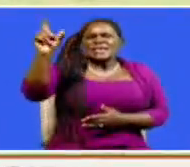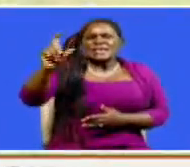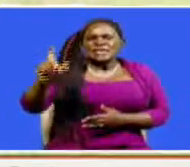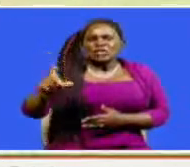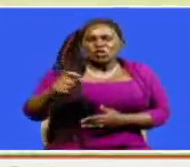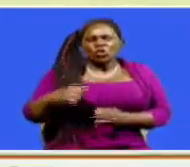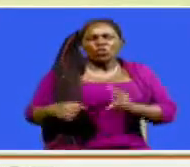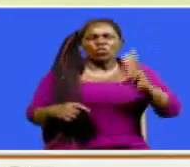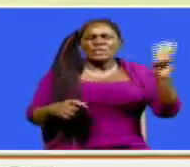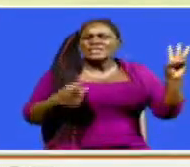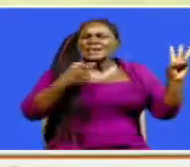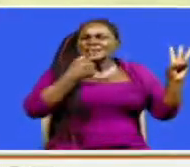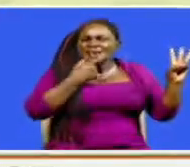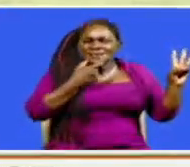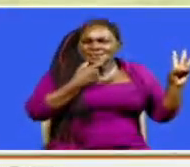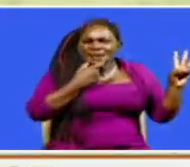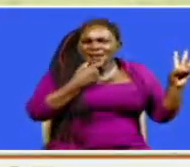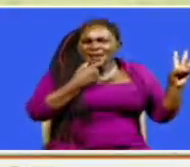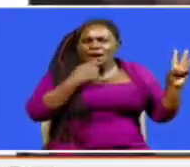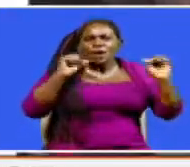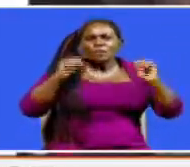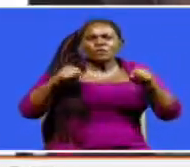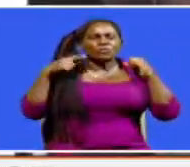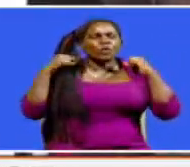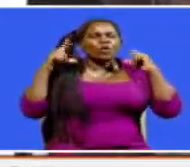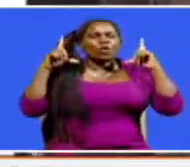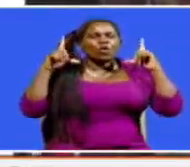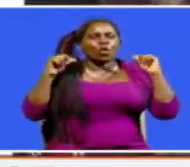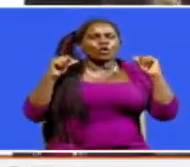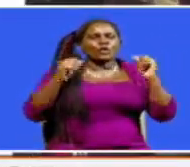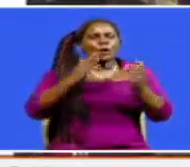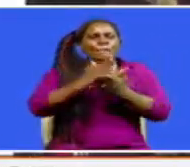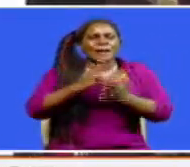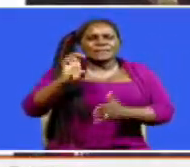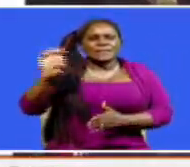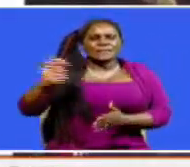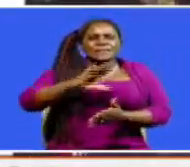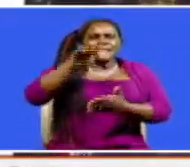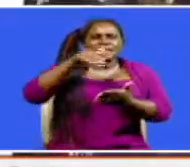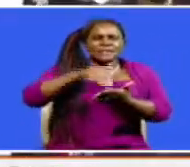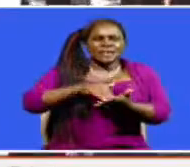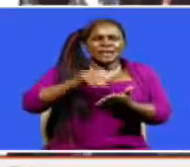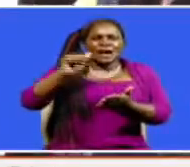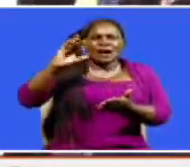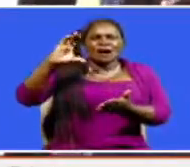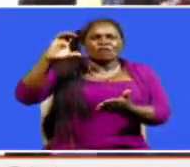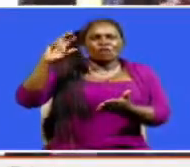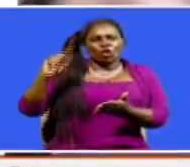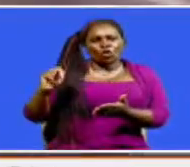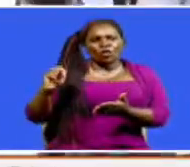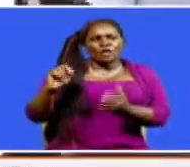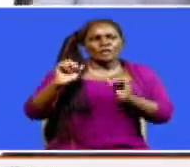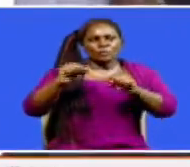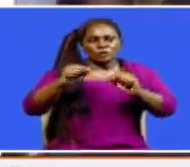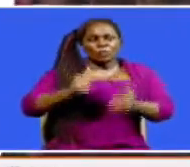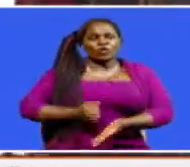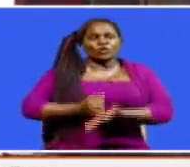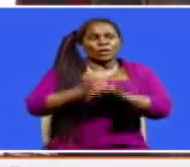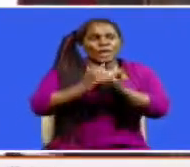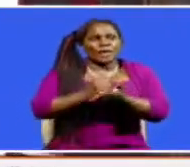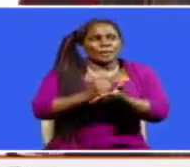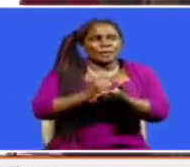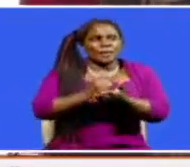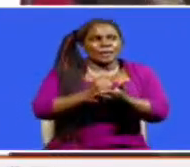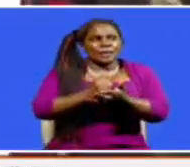either Western ama Nyanza can host a part of Eastern Central ama hiyo AFCON. Hiyo inaweza kusaidia. So